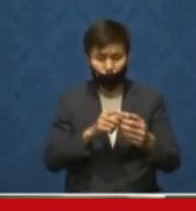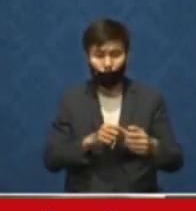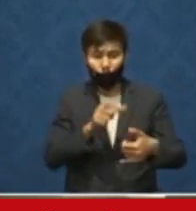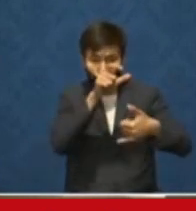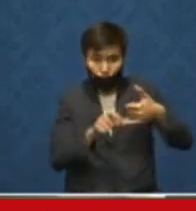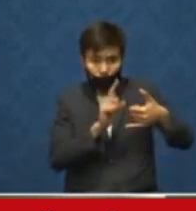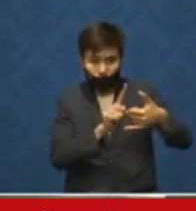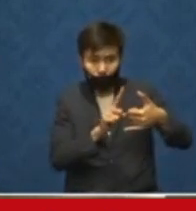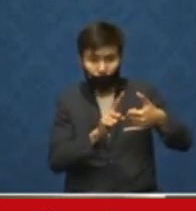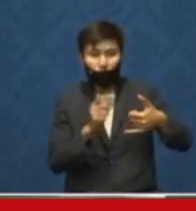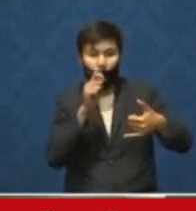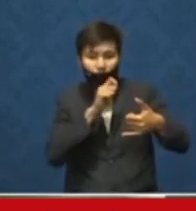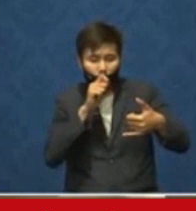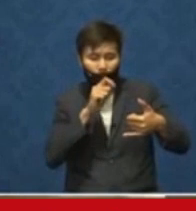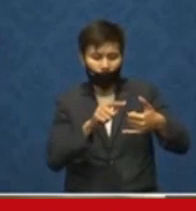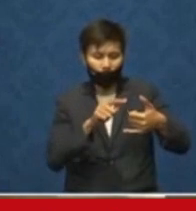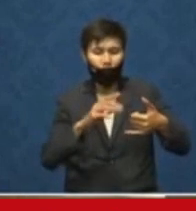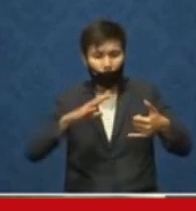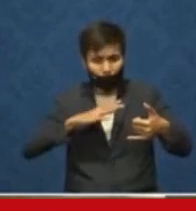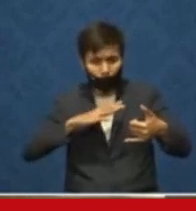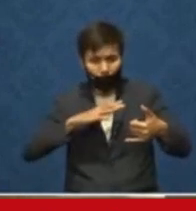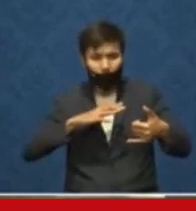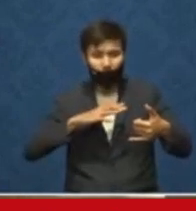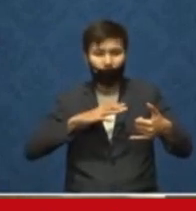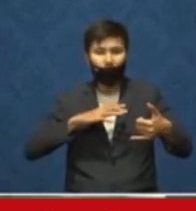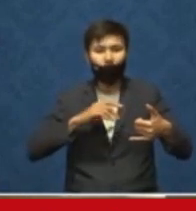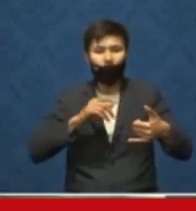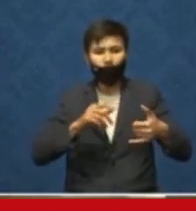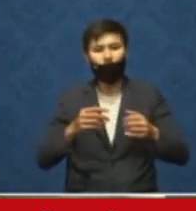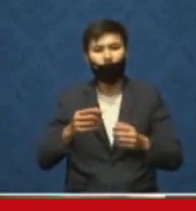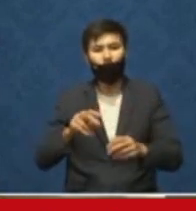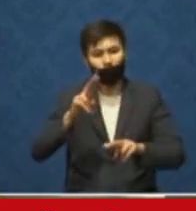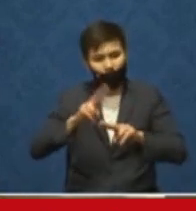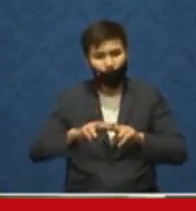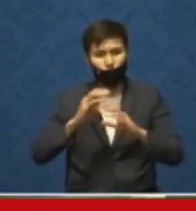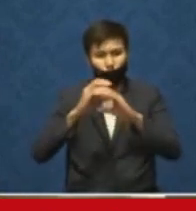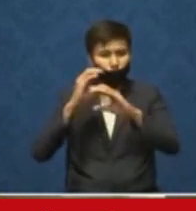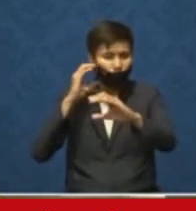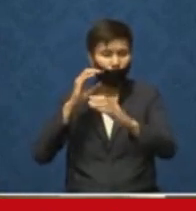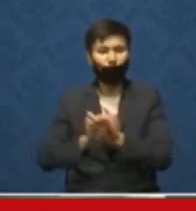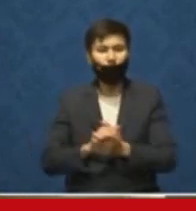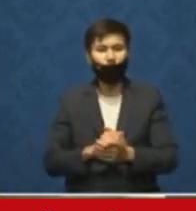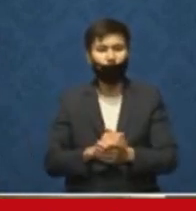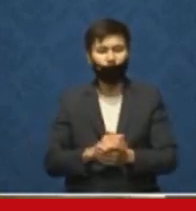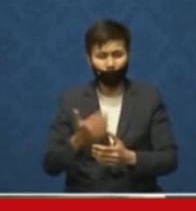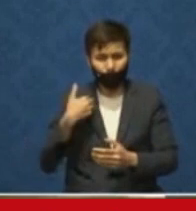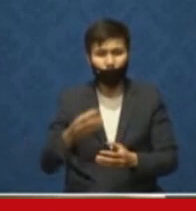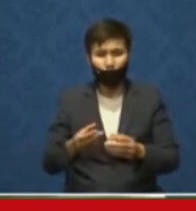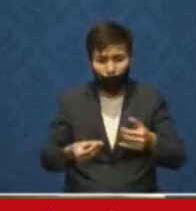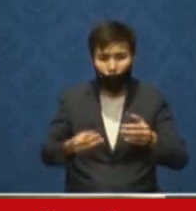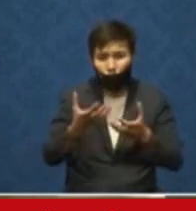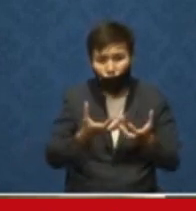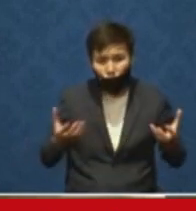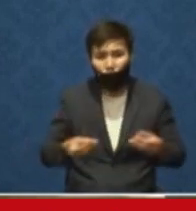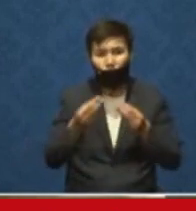ในการจัดอบรมการตั้งรายการนี่คิดแล้วต่อหัวเนี่ยตั้งค่าอาหารทั้งกล้าเดินทางต่างๆที่พักบวก